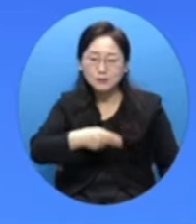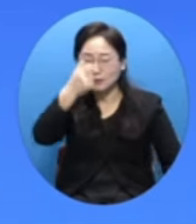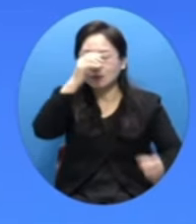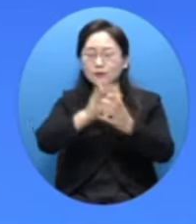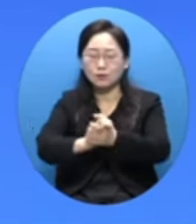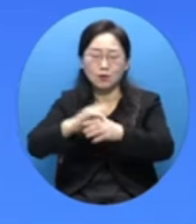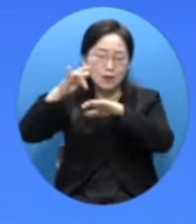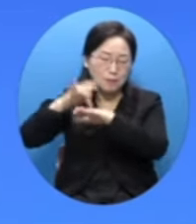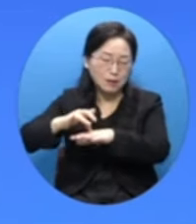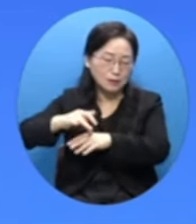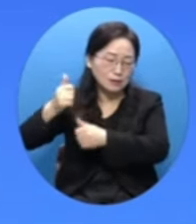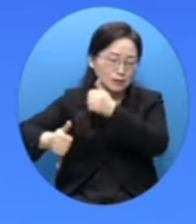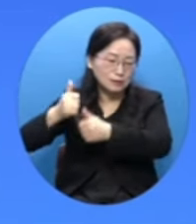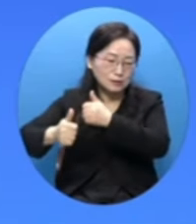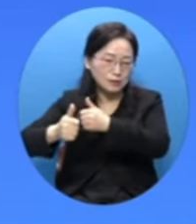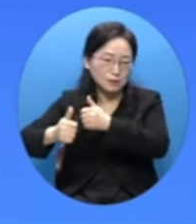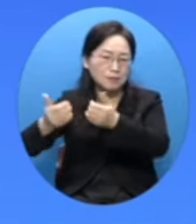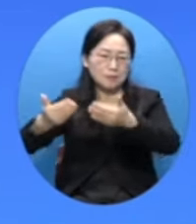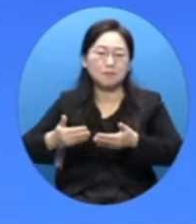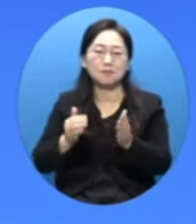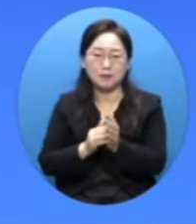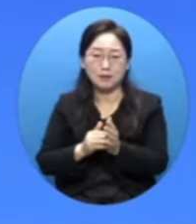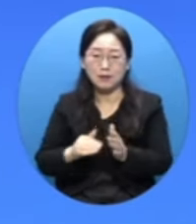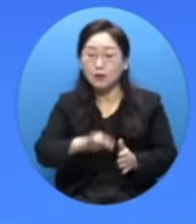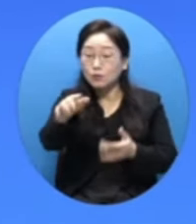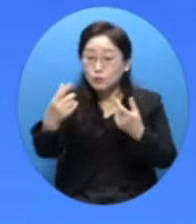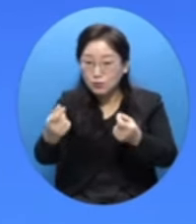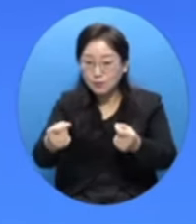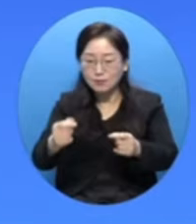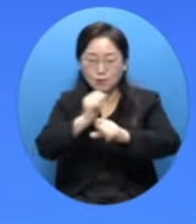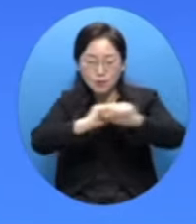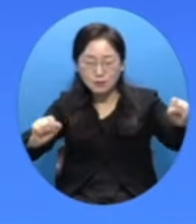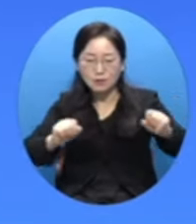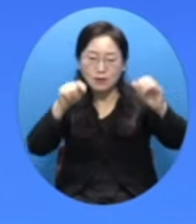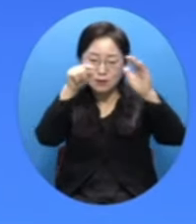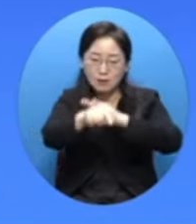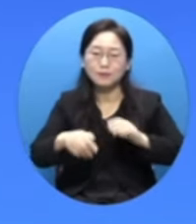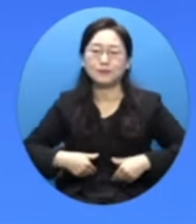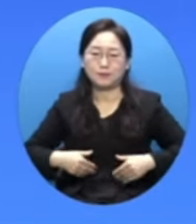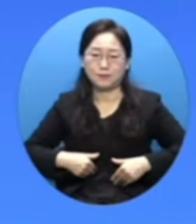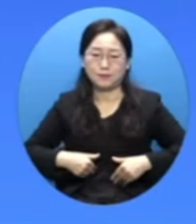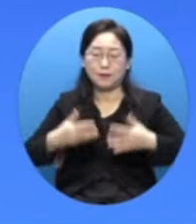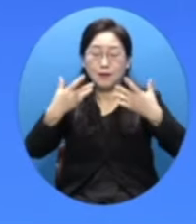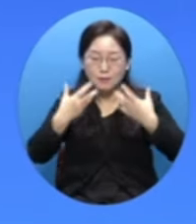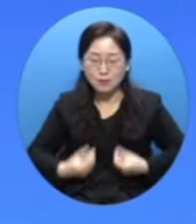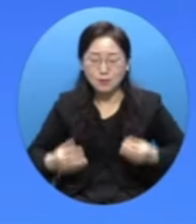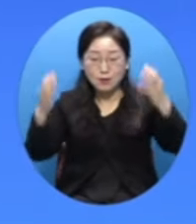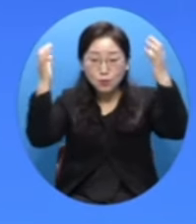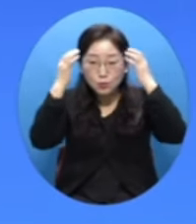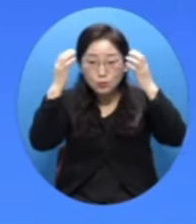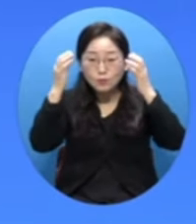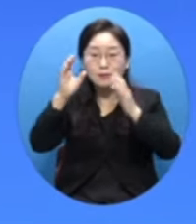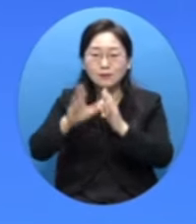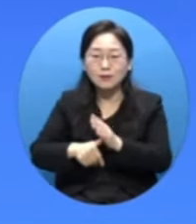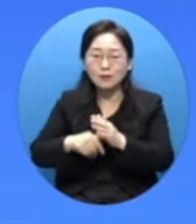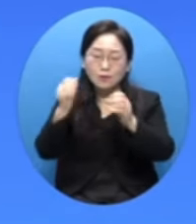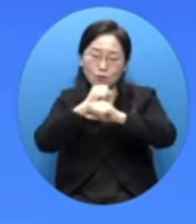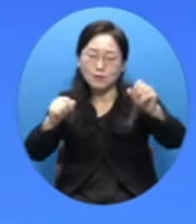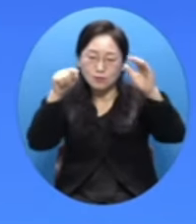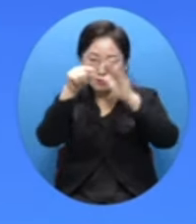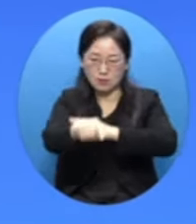마귀의 시험을 받으셨습니다. 때때로 우리는 광야로 나가야 되는 것입니다. 절망의 때, 고통의 때 우리는 광야로 나가야